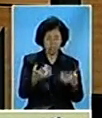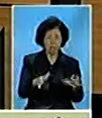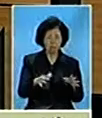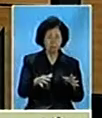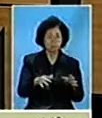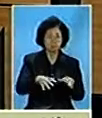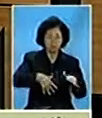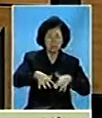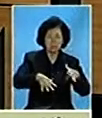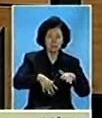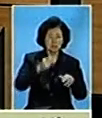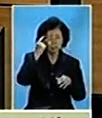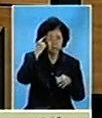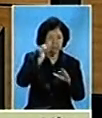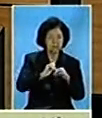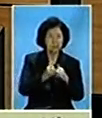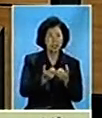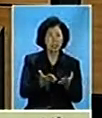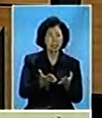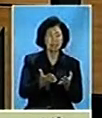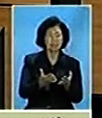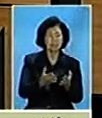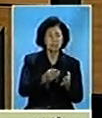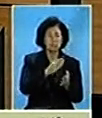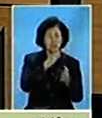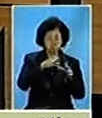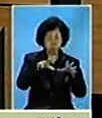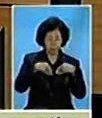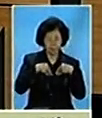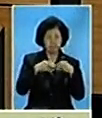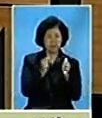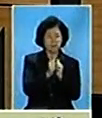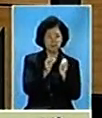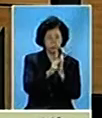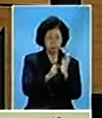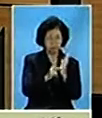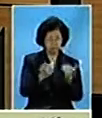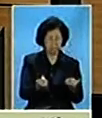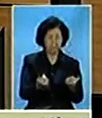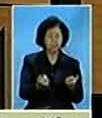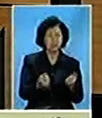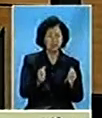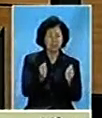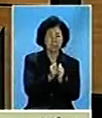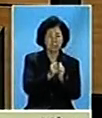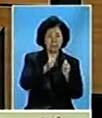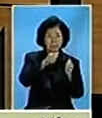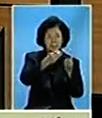างไรถ้าภาคประชาชนเห็นด้วยกับกฎหมายฉบับนี้เห็นด้วยกับร่างพรบฉบับ